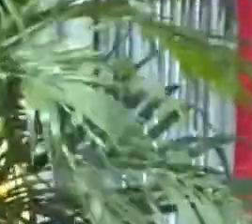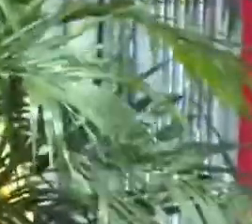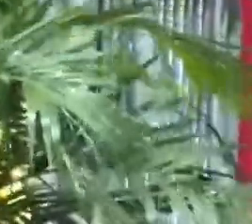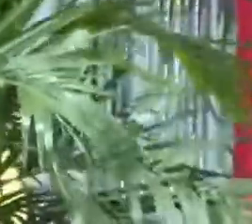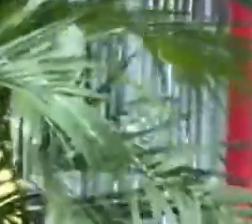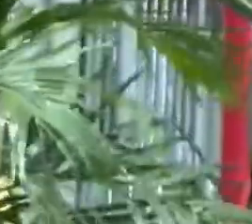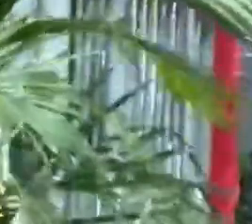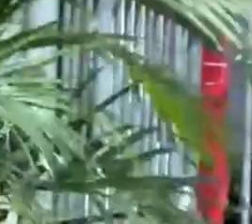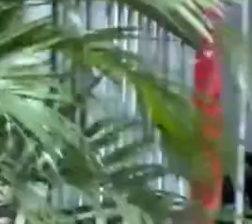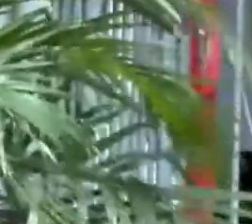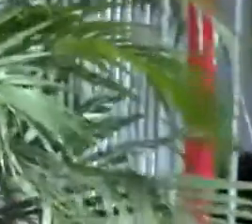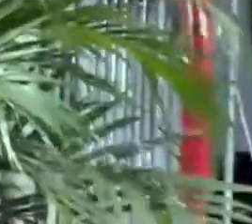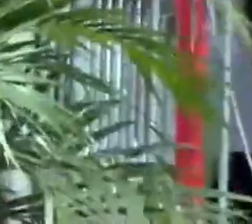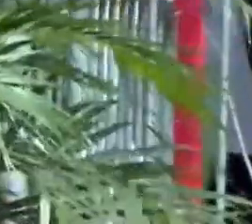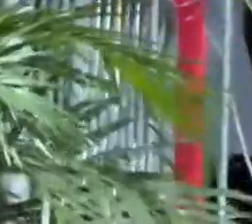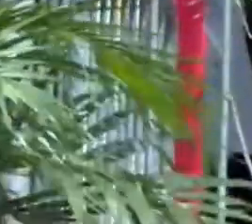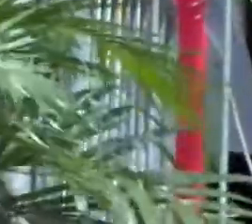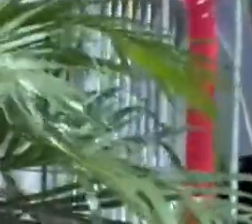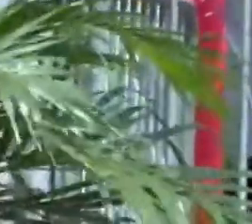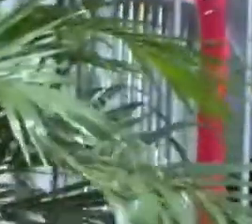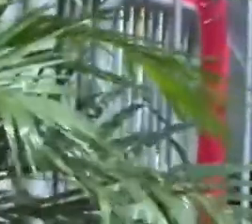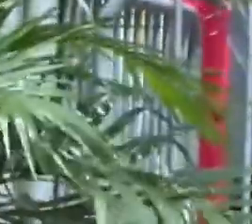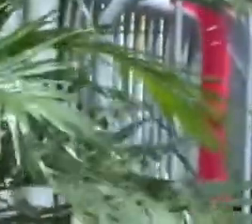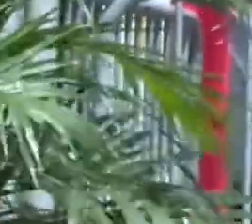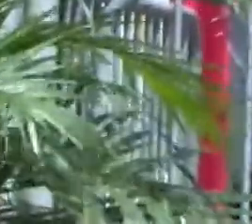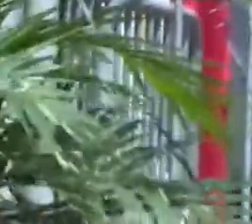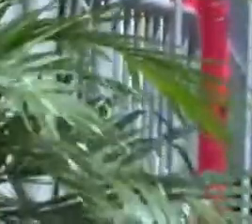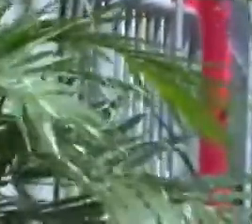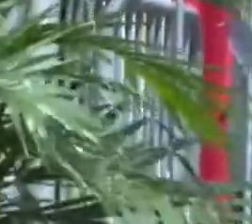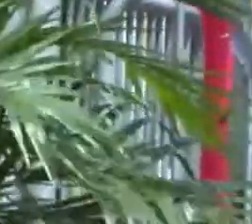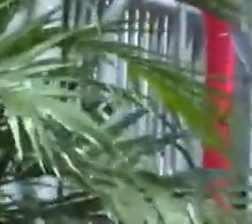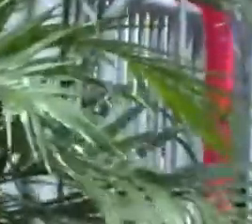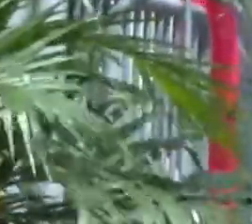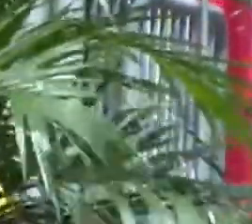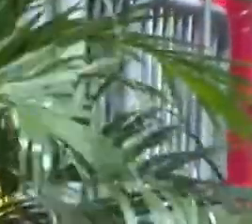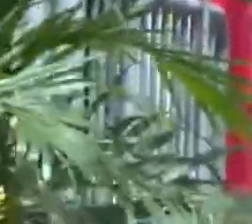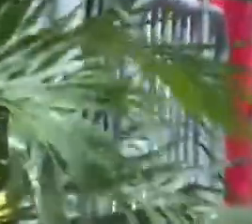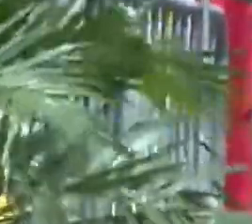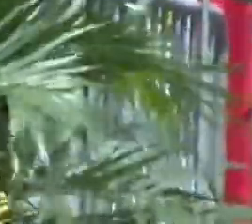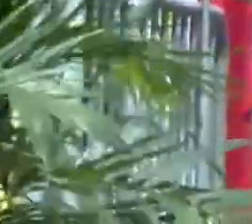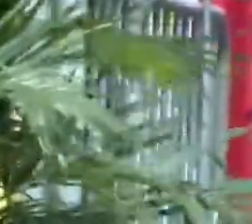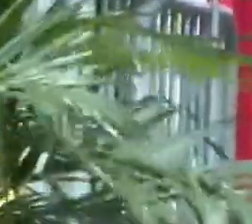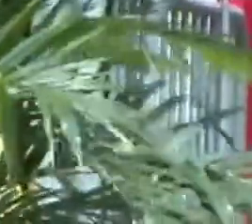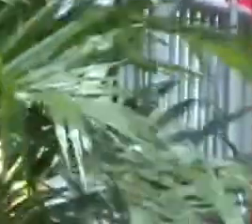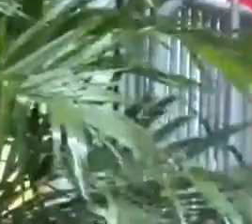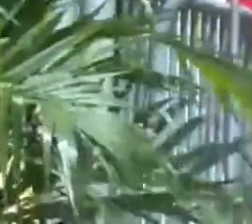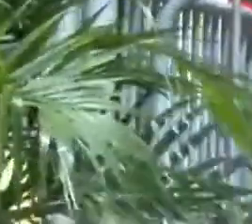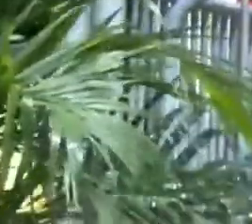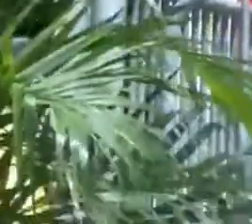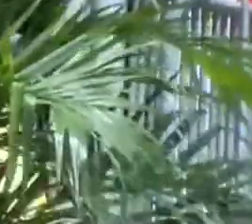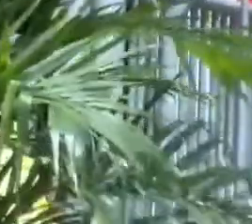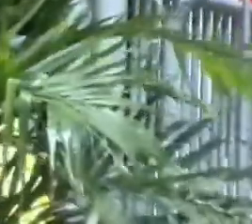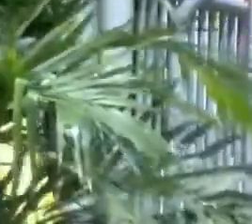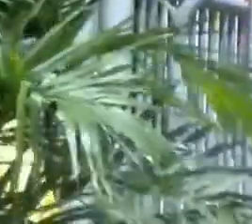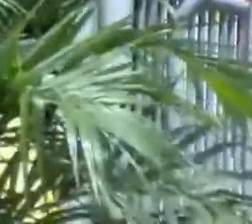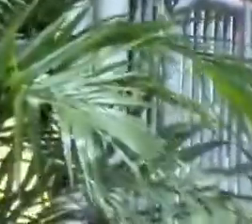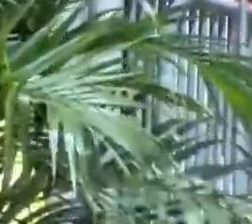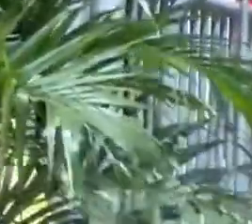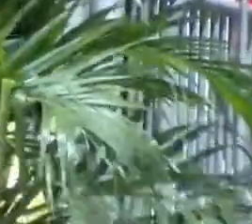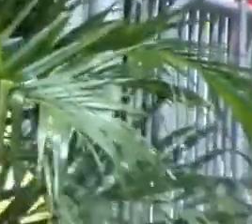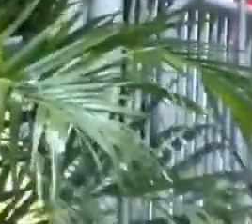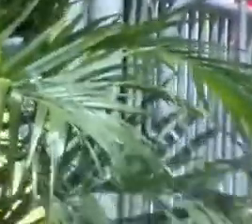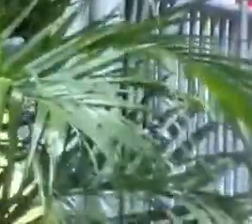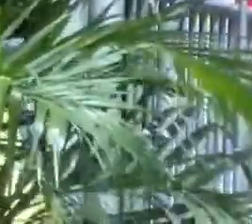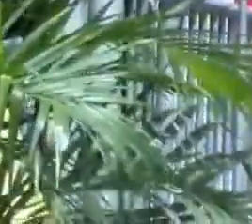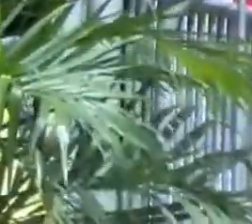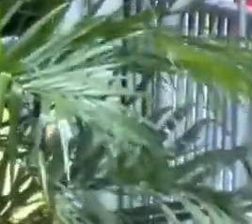collega's van ATV. Rest ons om u namens de hele crew van de SCVS alvast een sweet Residency Day toe te wensen.